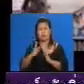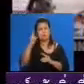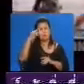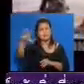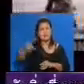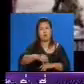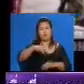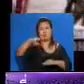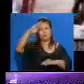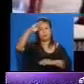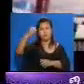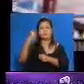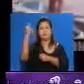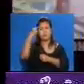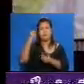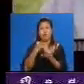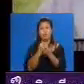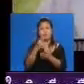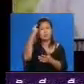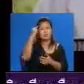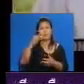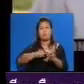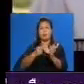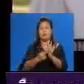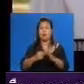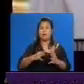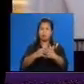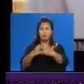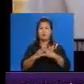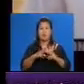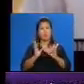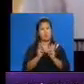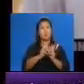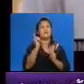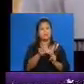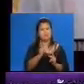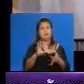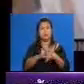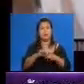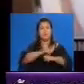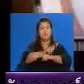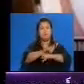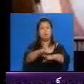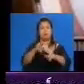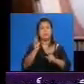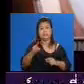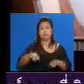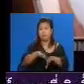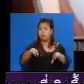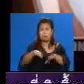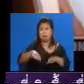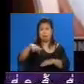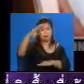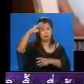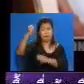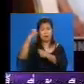ช่วยรบมือสท้อนใหเหนว่า สหรฐวิตกอย่างมากกับการรบาทของโรคนี้เพราตามปกติ กองทพสหรัฐจะถูกดงมา